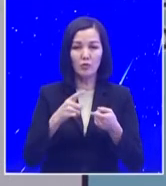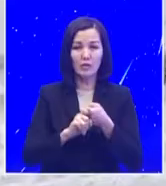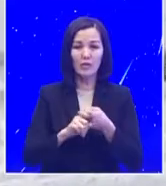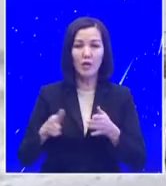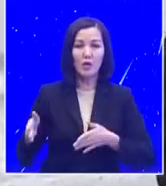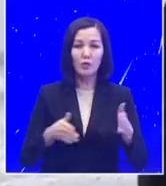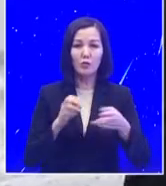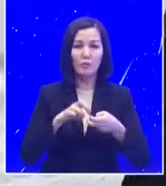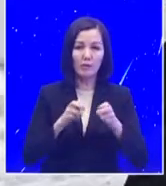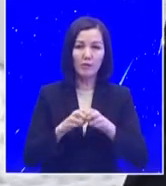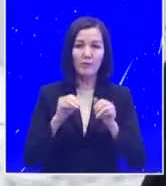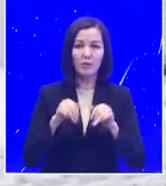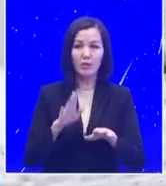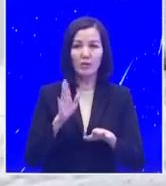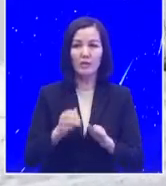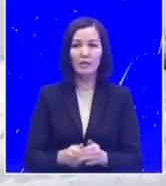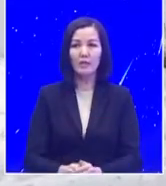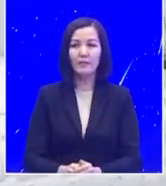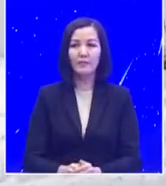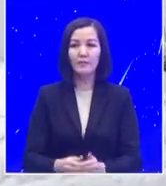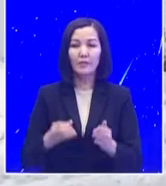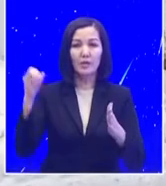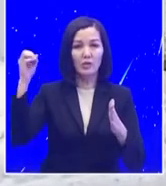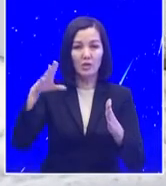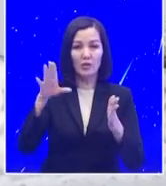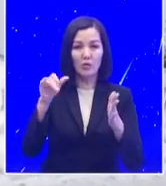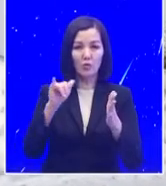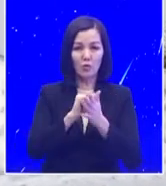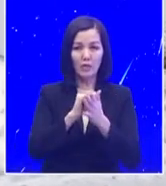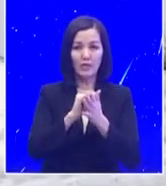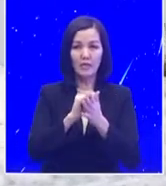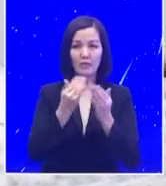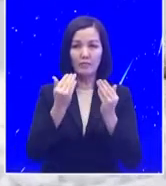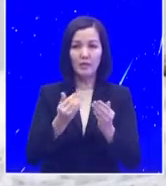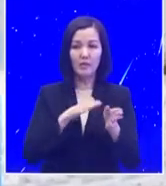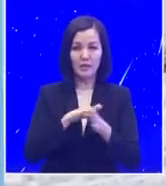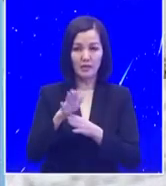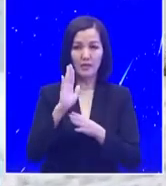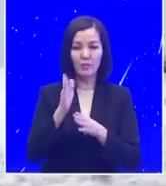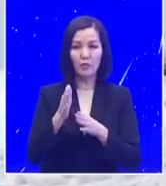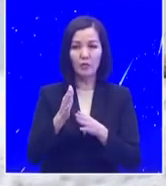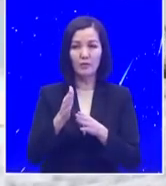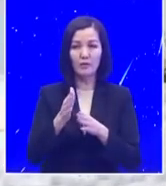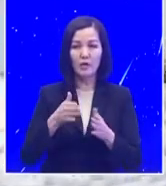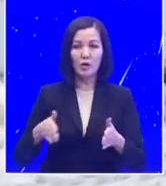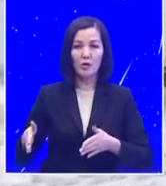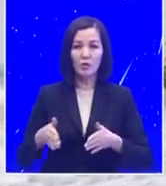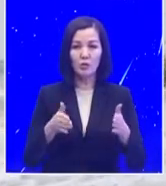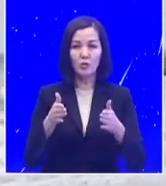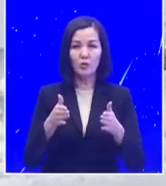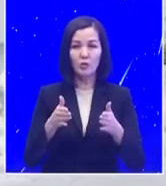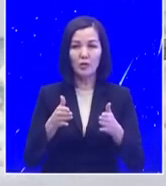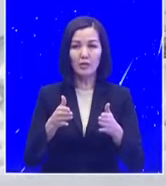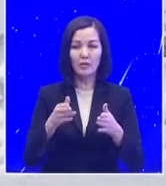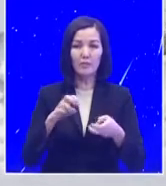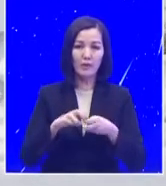шешімін табады. Освещениесін планда бар, осы биыл істейміз оны. Ал жаңа ғана жол мәселесі ғамзорлаш айтып